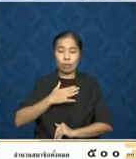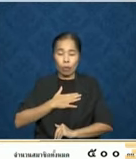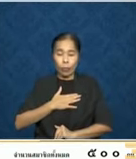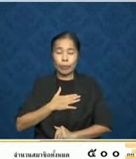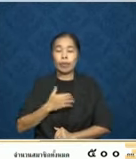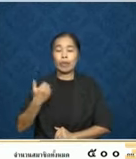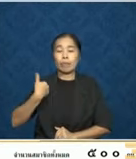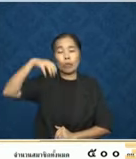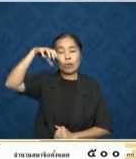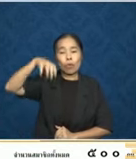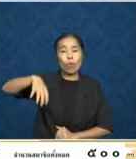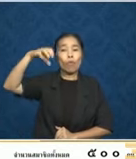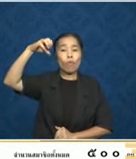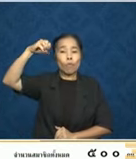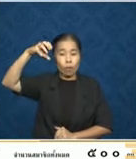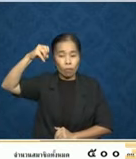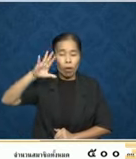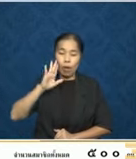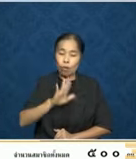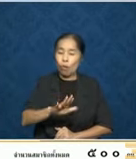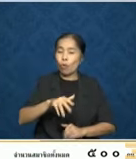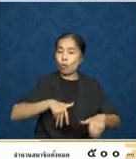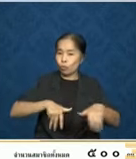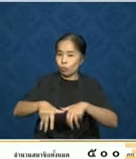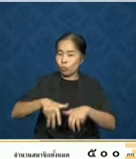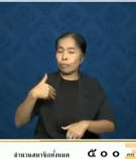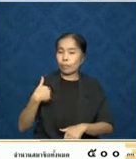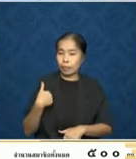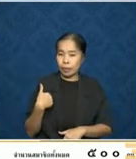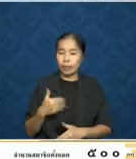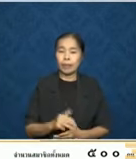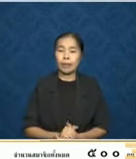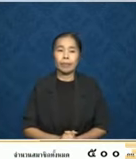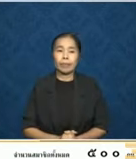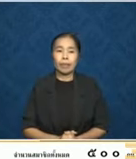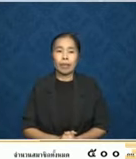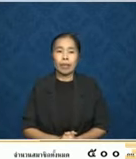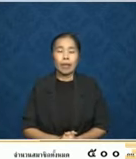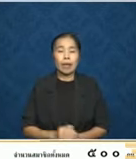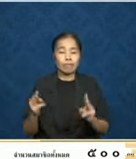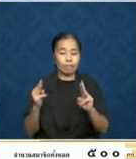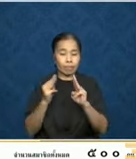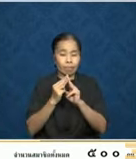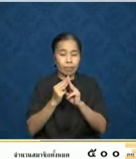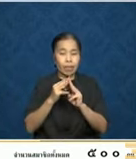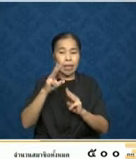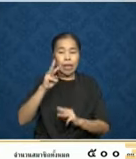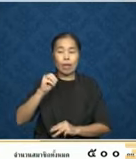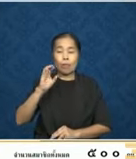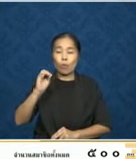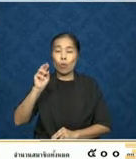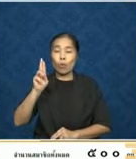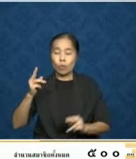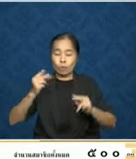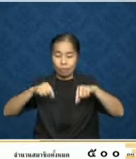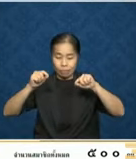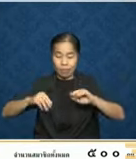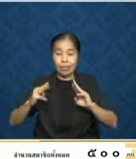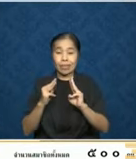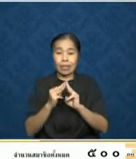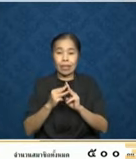โรงไฟฟ้าขยะชุมชนขอนแก่นขอสไลด์ถัดไปนะครับเดิมมีการทำ MOU ร่วมกับเทศบาลนครขอนแก่นครับ